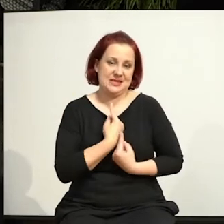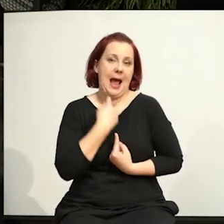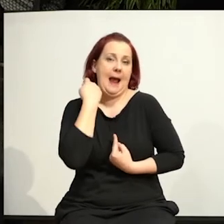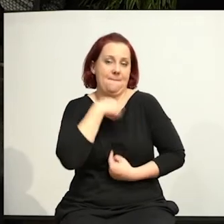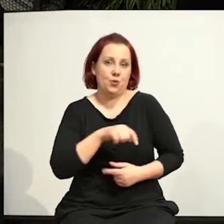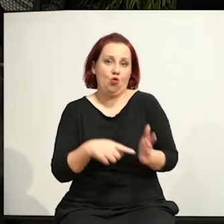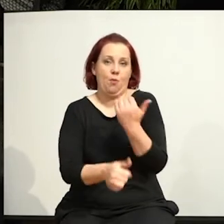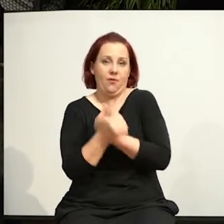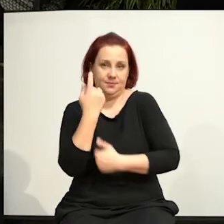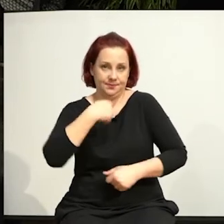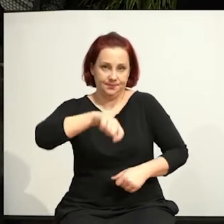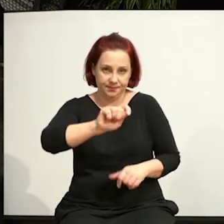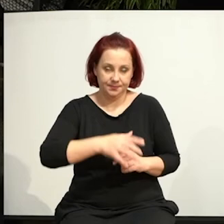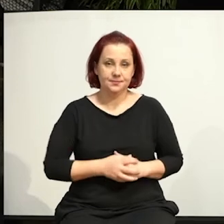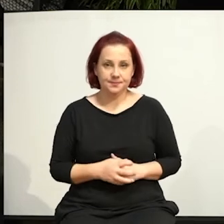A był ewidentnie